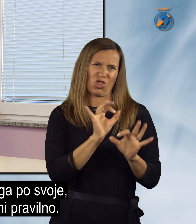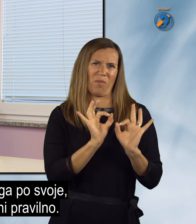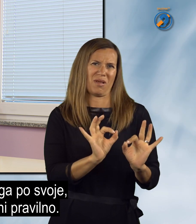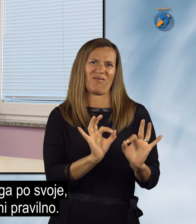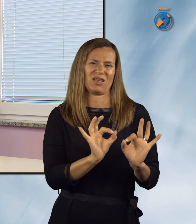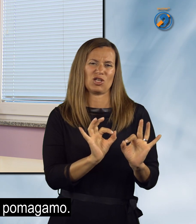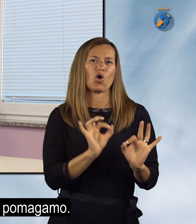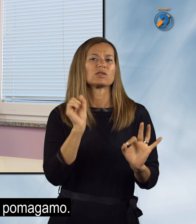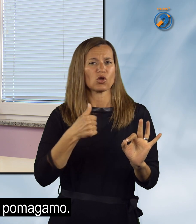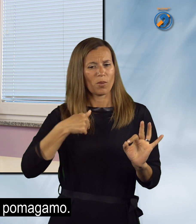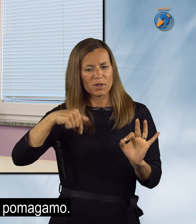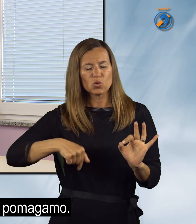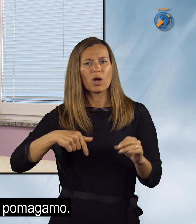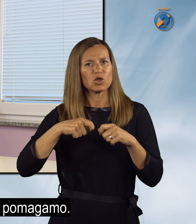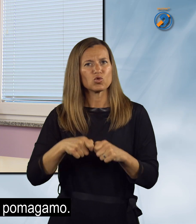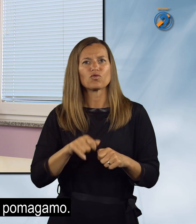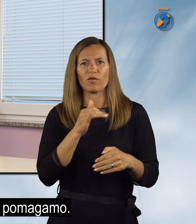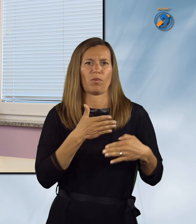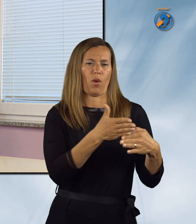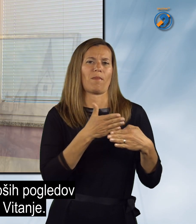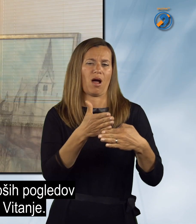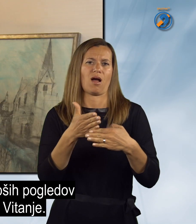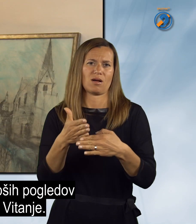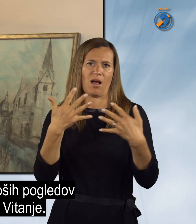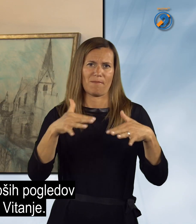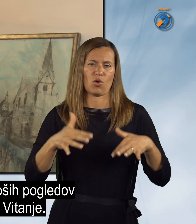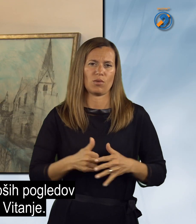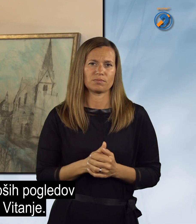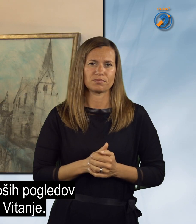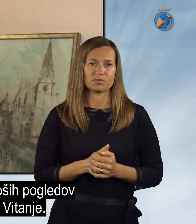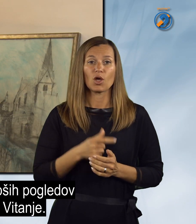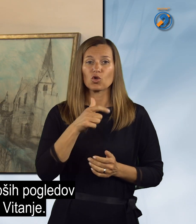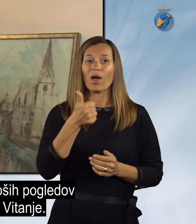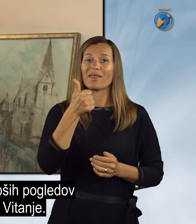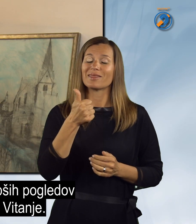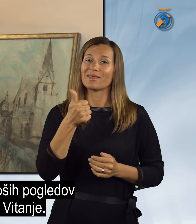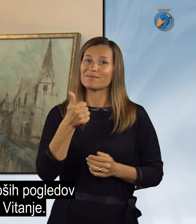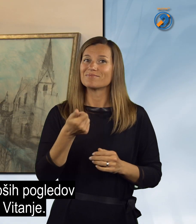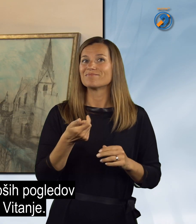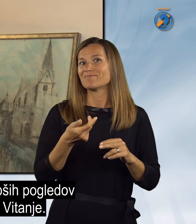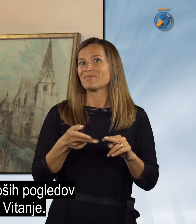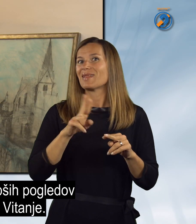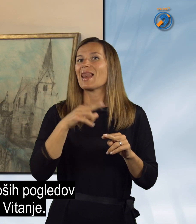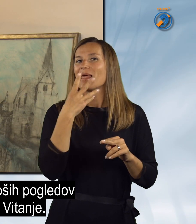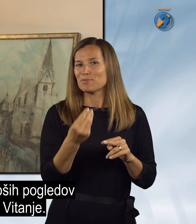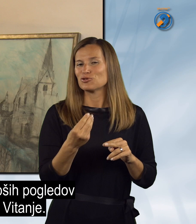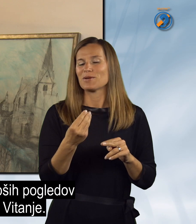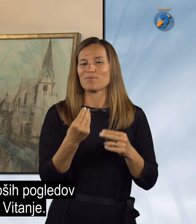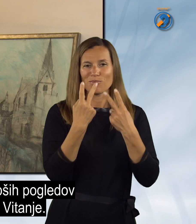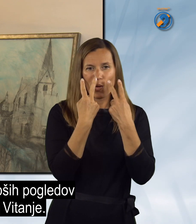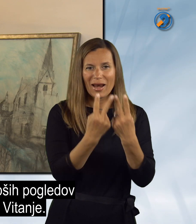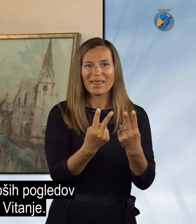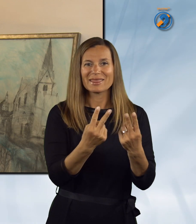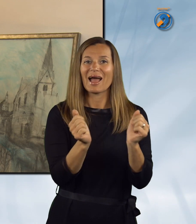ni pravilno. In mi jim pri tem pomagamo. Gre za enega lepših pogledov na sam